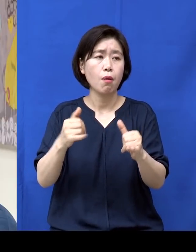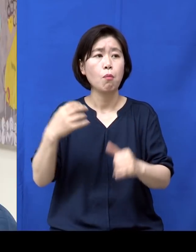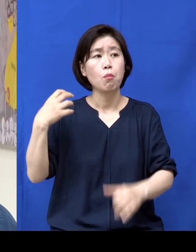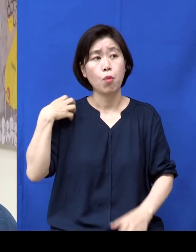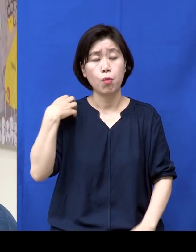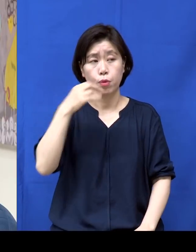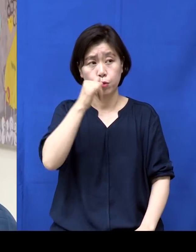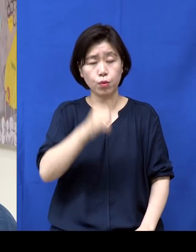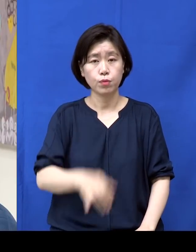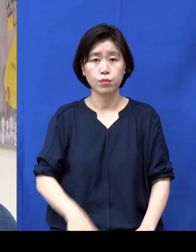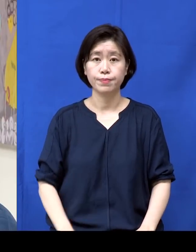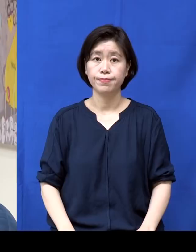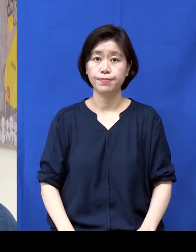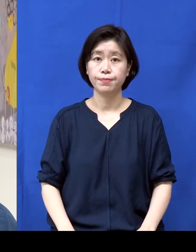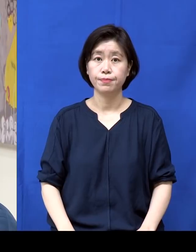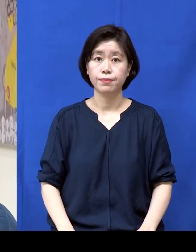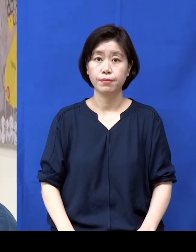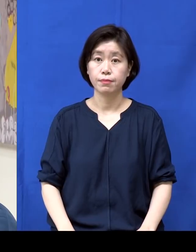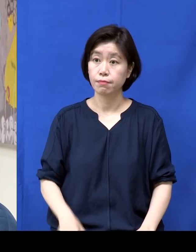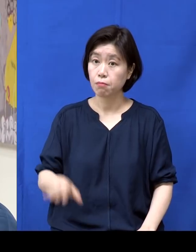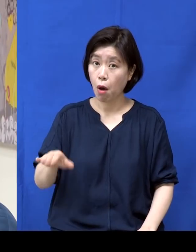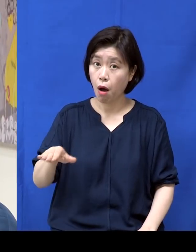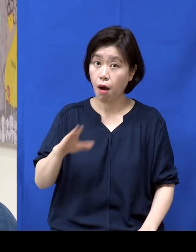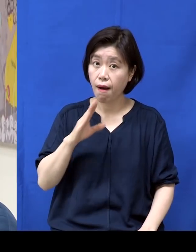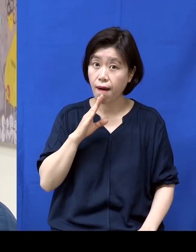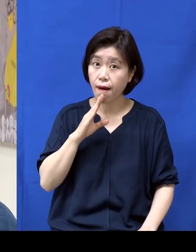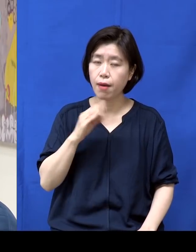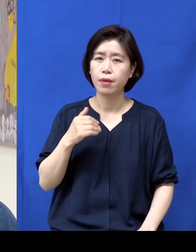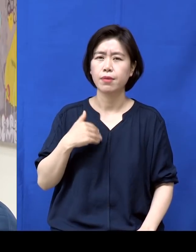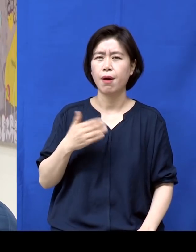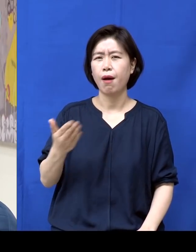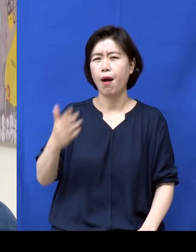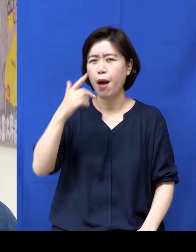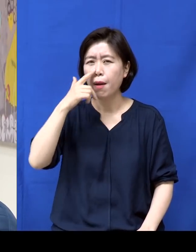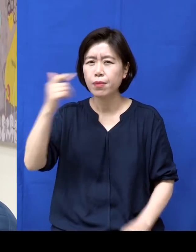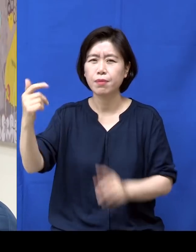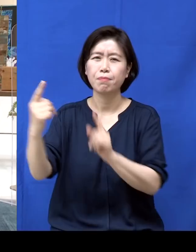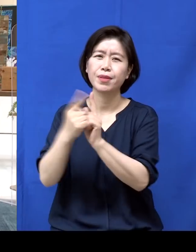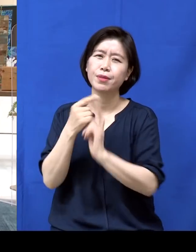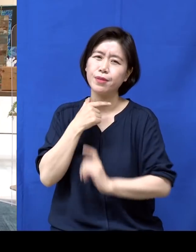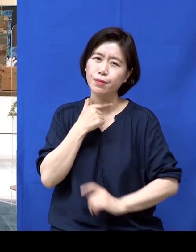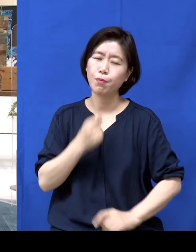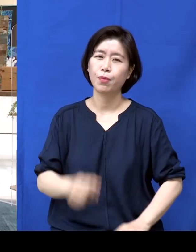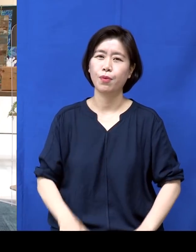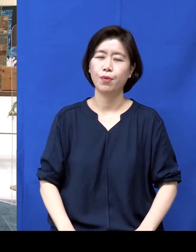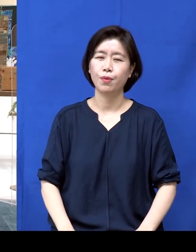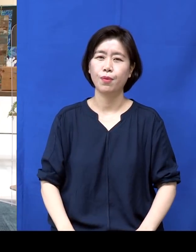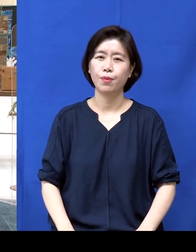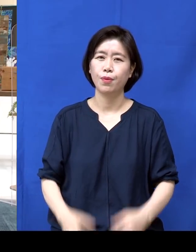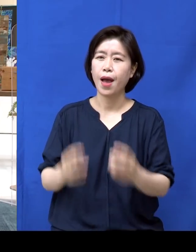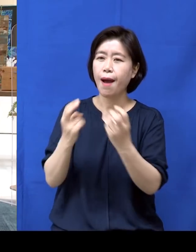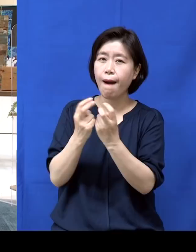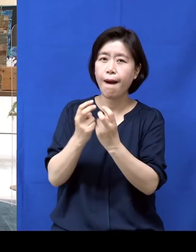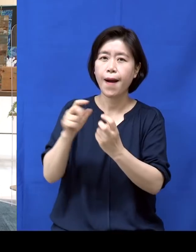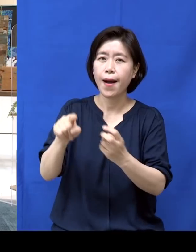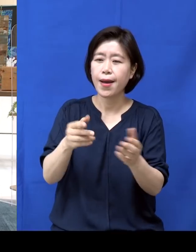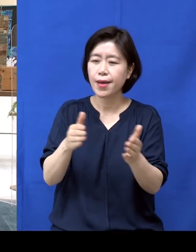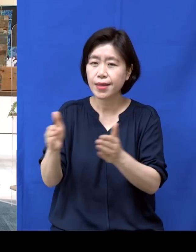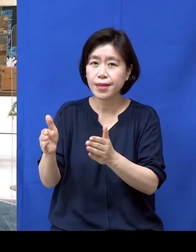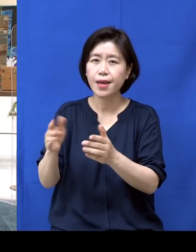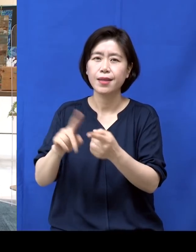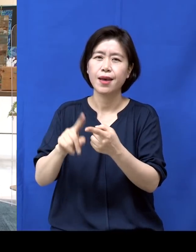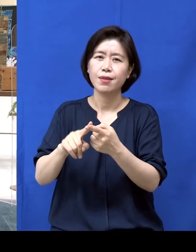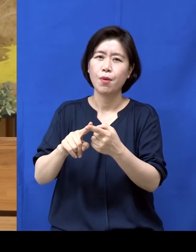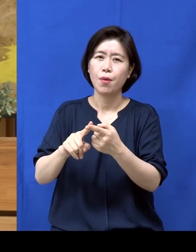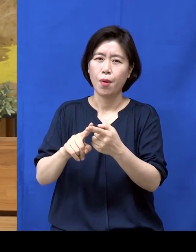예. 그래서 그럼 내가 좀 아버님 뵐 수 있을까? 네. 어떤 일을 어떻게 해야 되는지 장례 지도사가